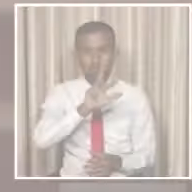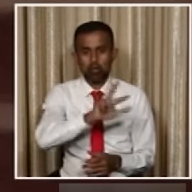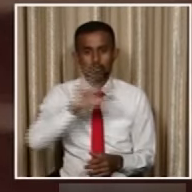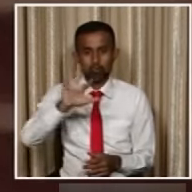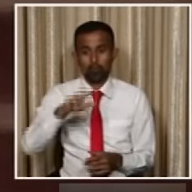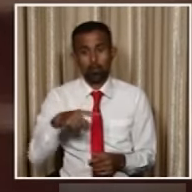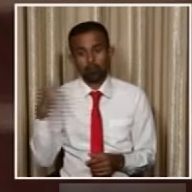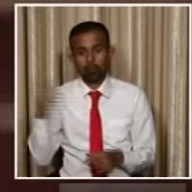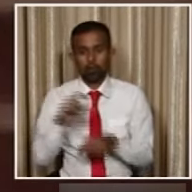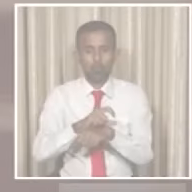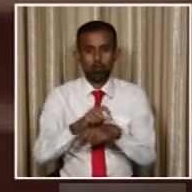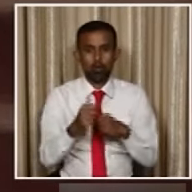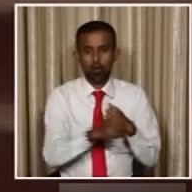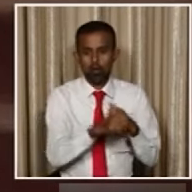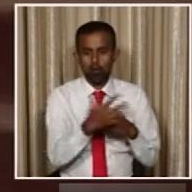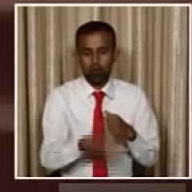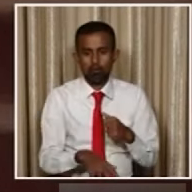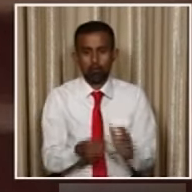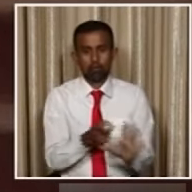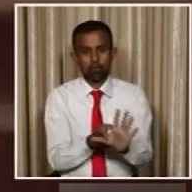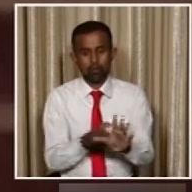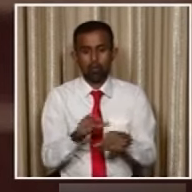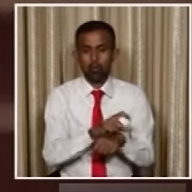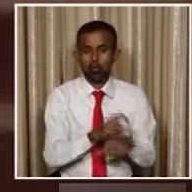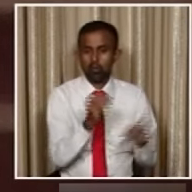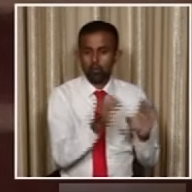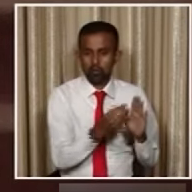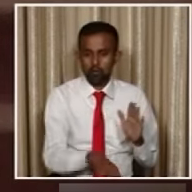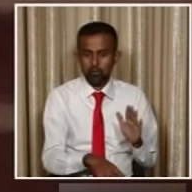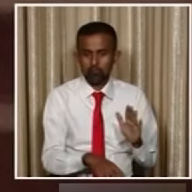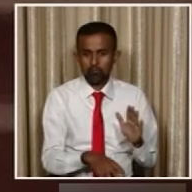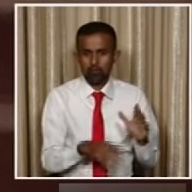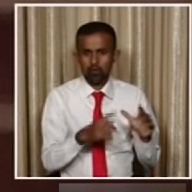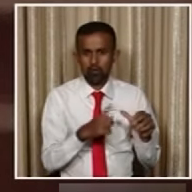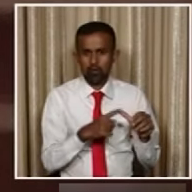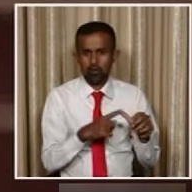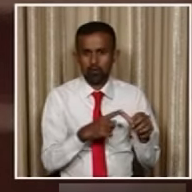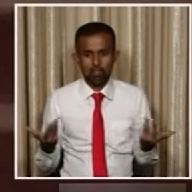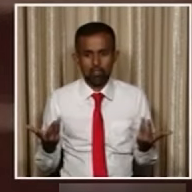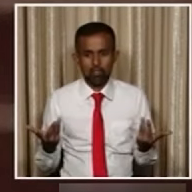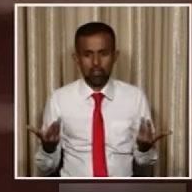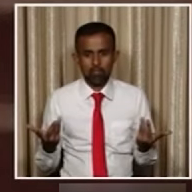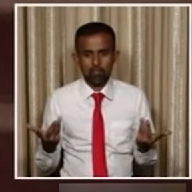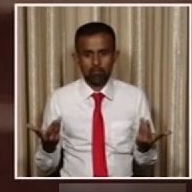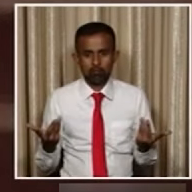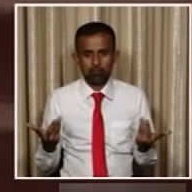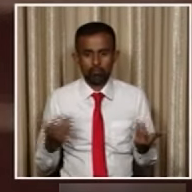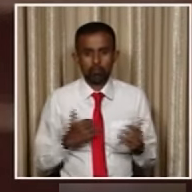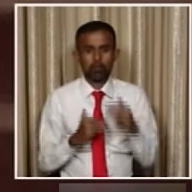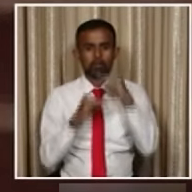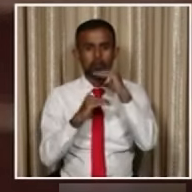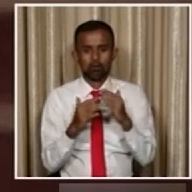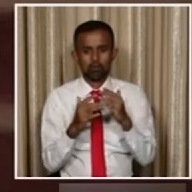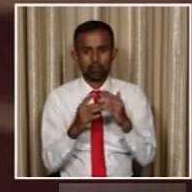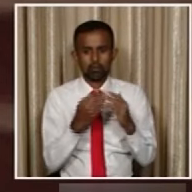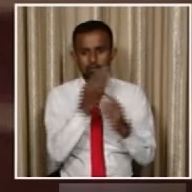වෙනම කමිෂන් දාලා තිබුණා, තරුණ කමිෂන් දාලා තිබුණා, අසහන දීලා තියෙනවා, සම්බන්ධ ලබා දීලා තියෙනවා. මේක අපි සීමා කරලා එක